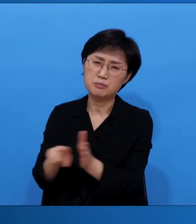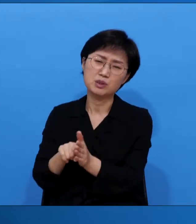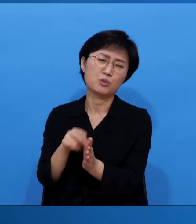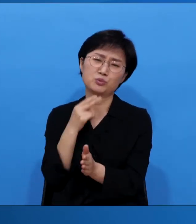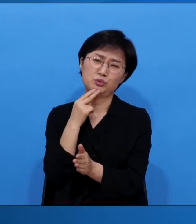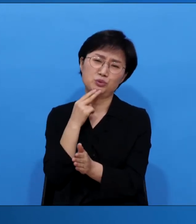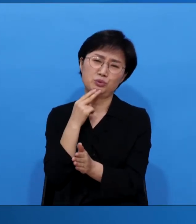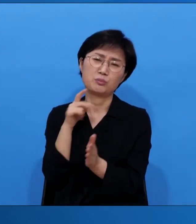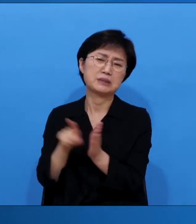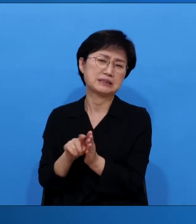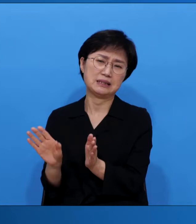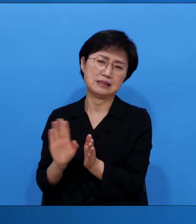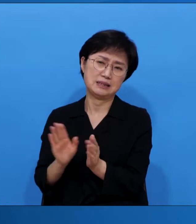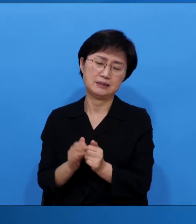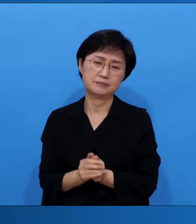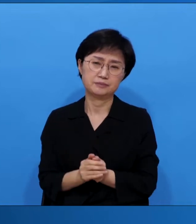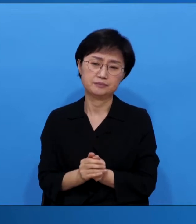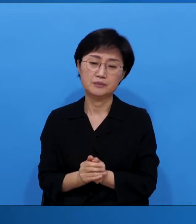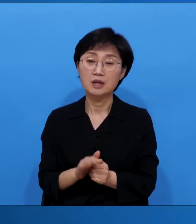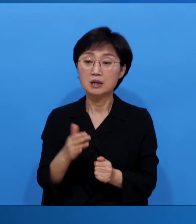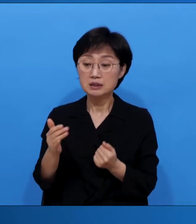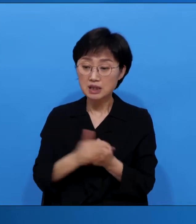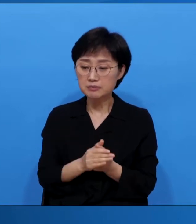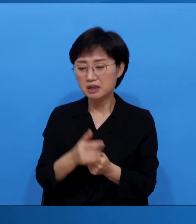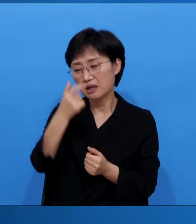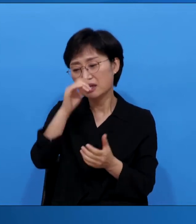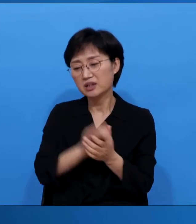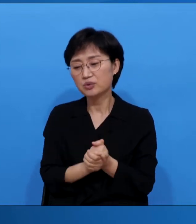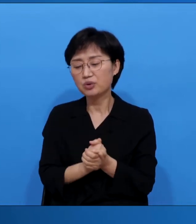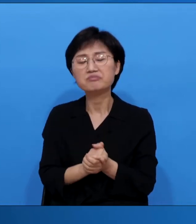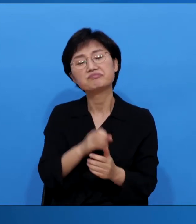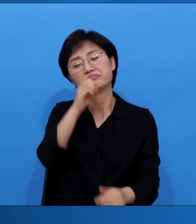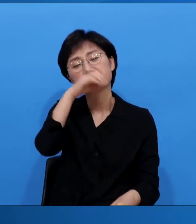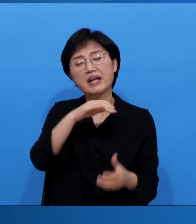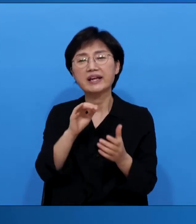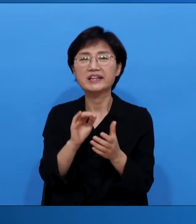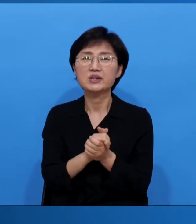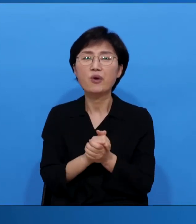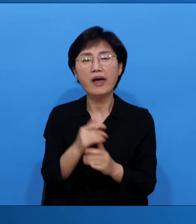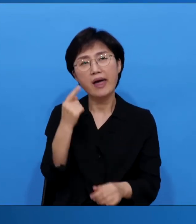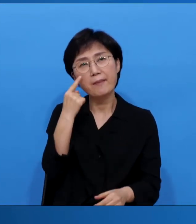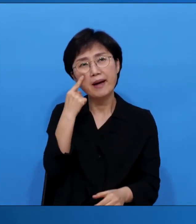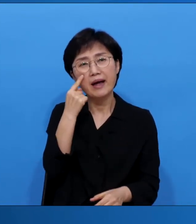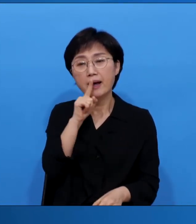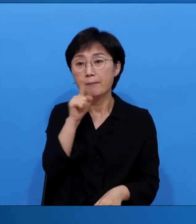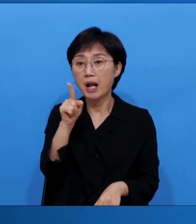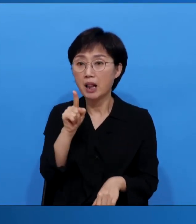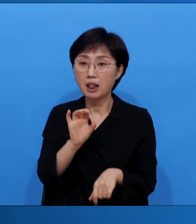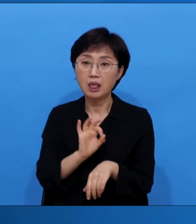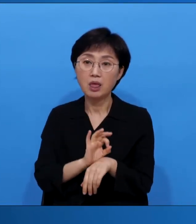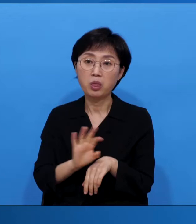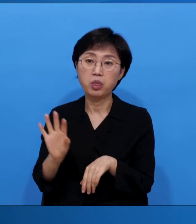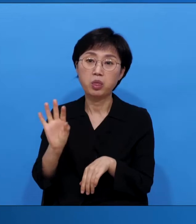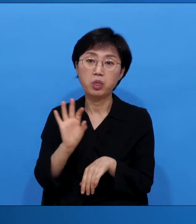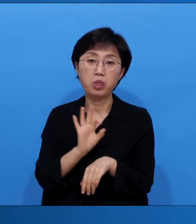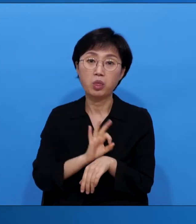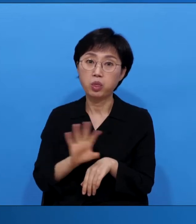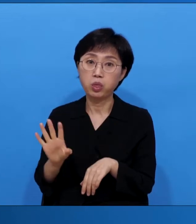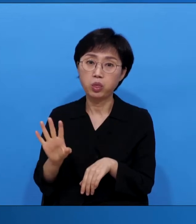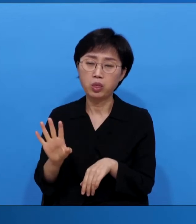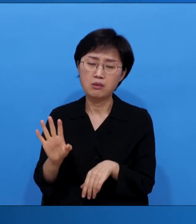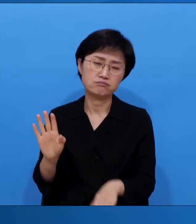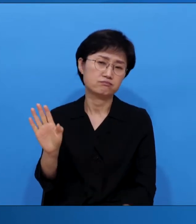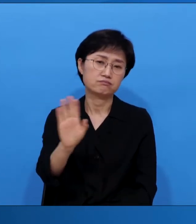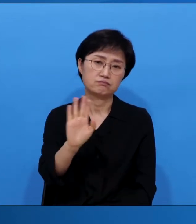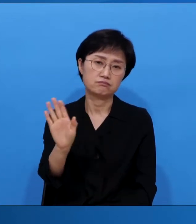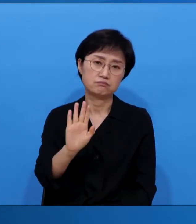그러니까 막 기도는 합시다 이랍니다. 기도는 합시다가 아닙니다. 기도는 여러분 보좌를 여행하는 겁니다. And